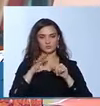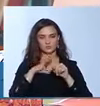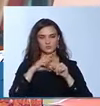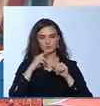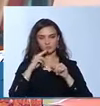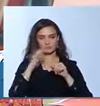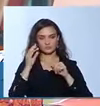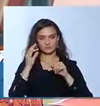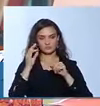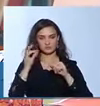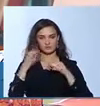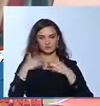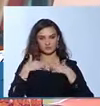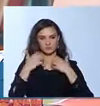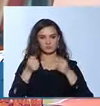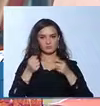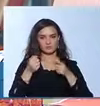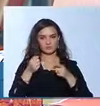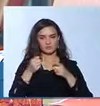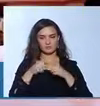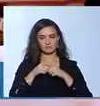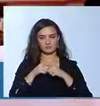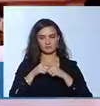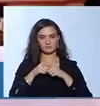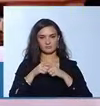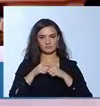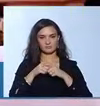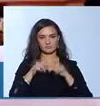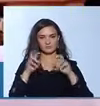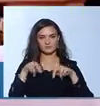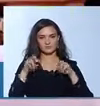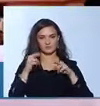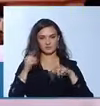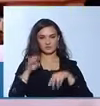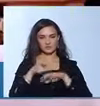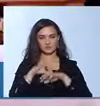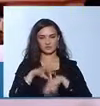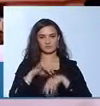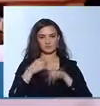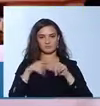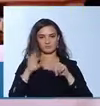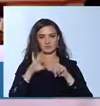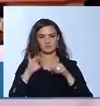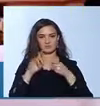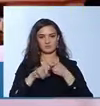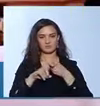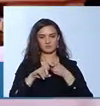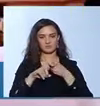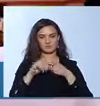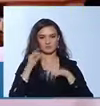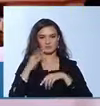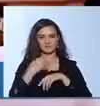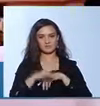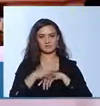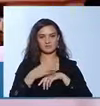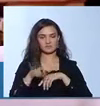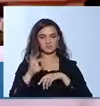თმის ჯანმრთელობაზე? აი კვლევაც კი ჩატარდა იცით ამასთან დაკავშირებით, ცვენასთან დაკავშირებით და აღმოჩნდა, რომ